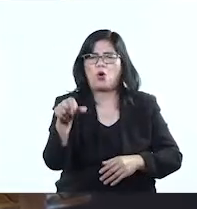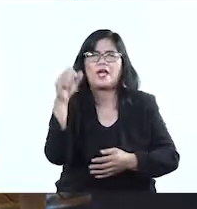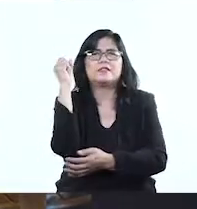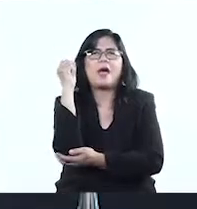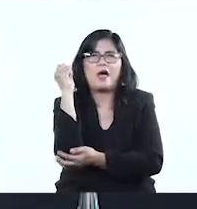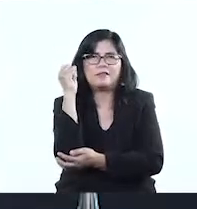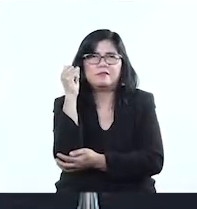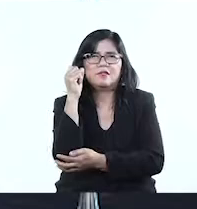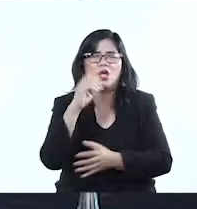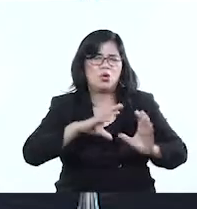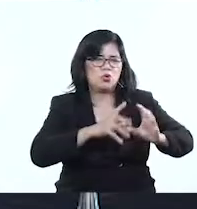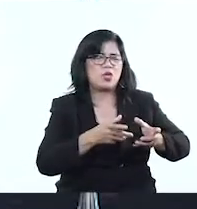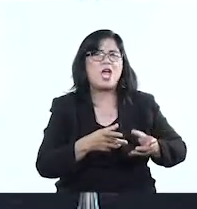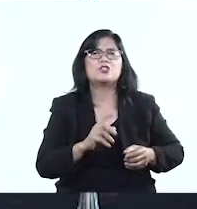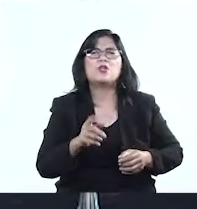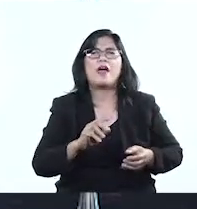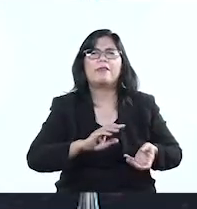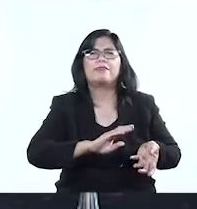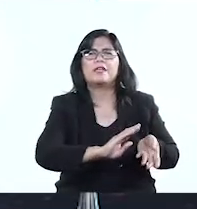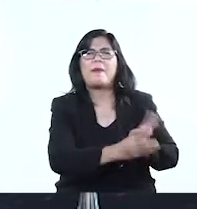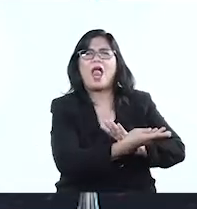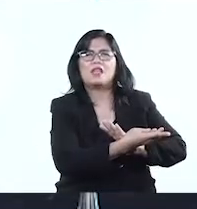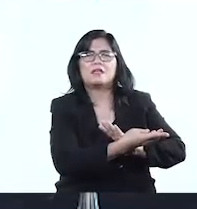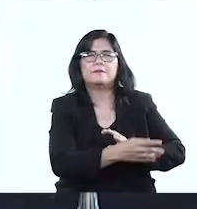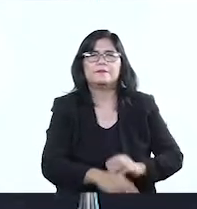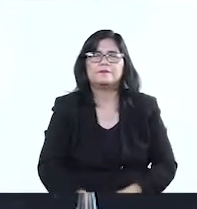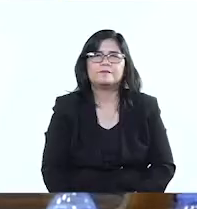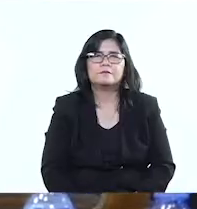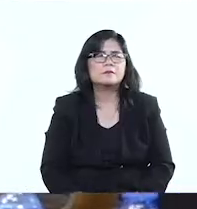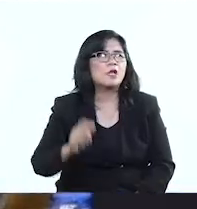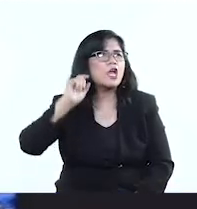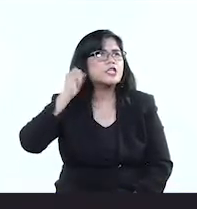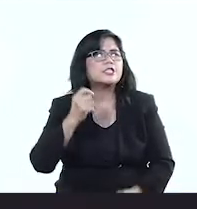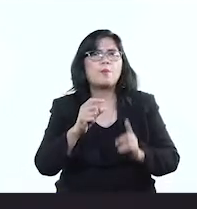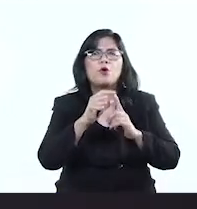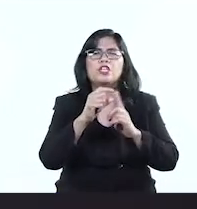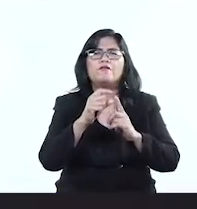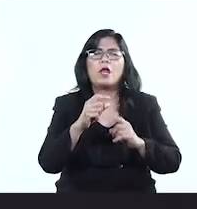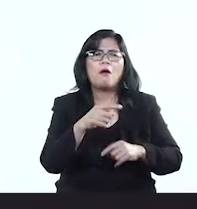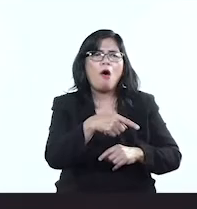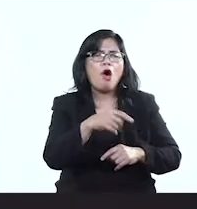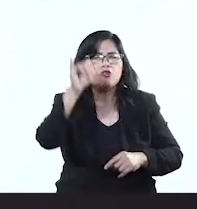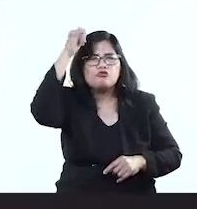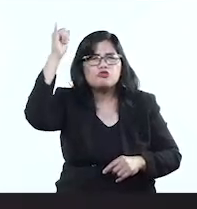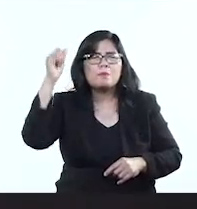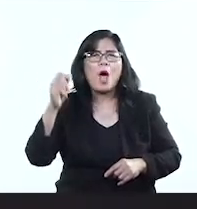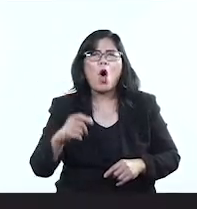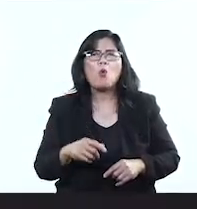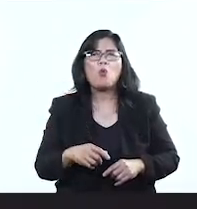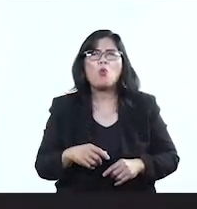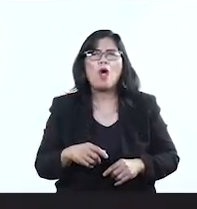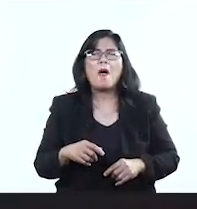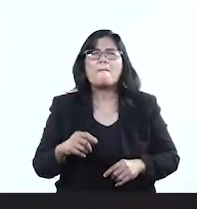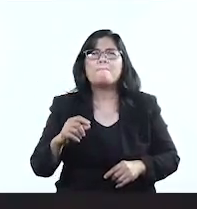nerima usah Hai terus suara istrinya Fatimah tapi kerasa bayi penembak bernama perkosa Hai